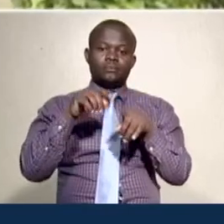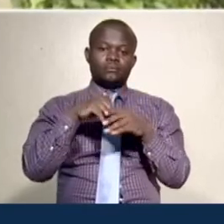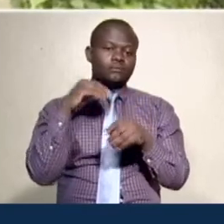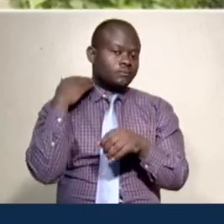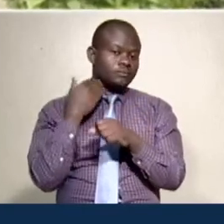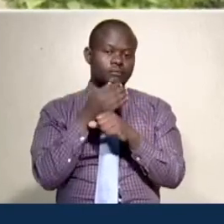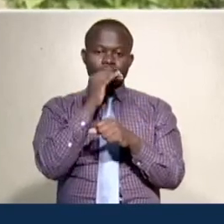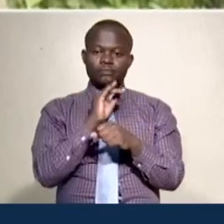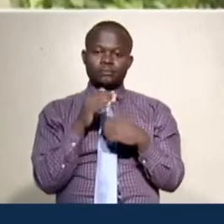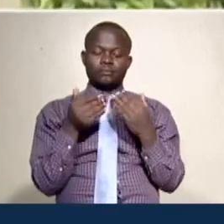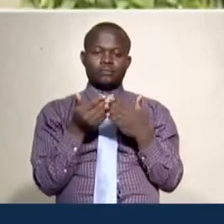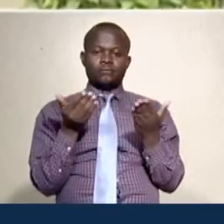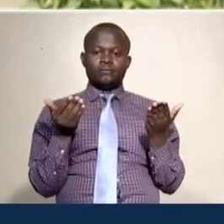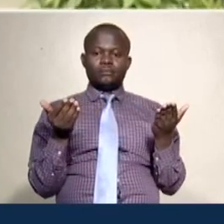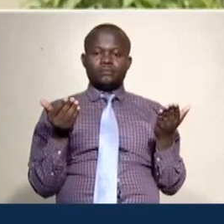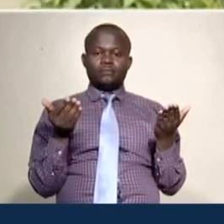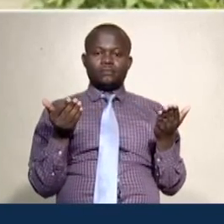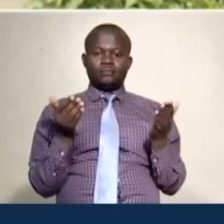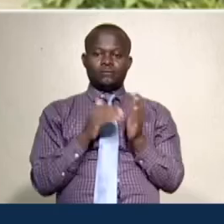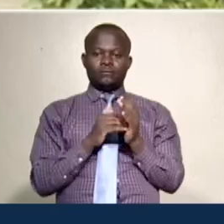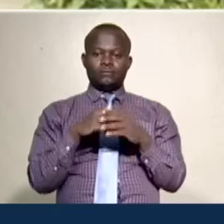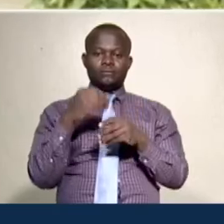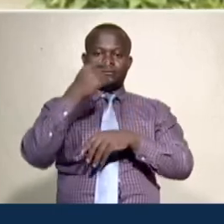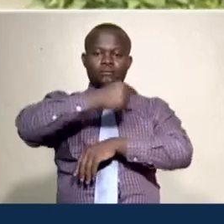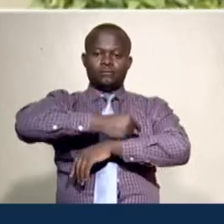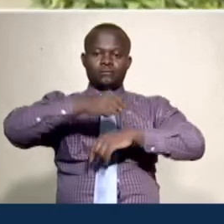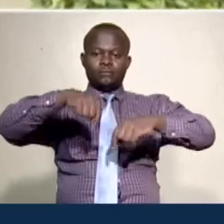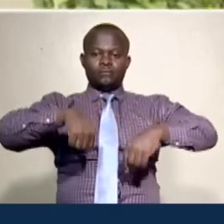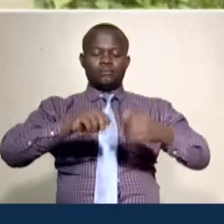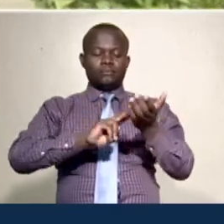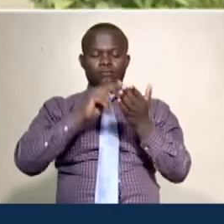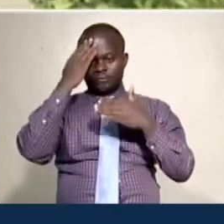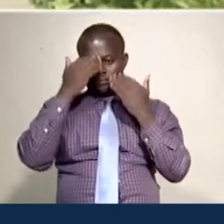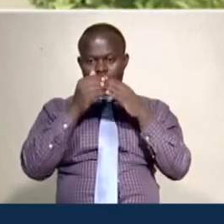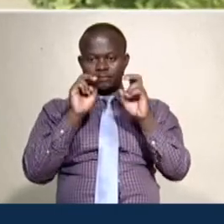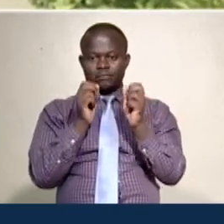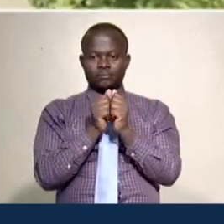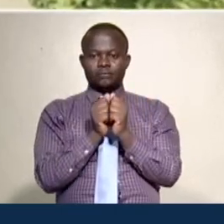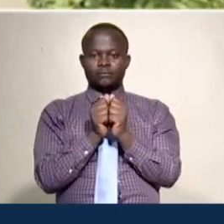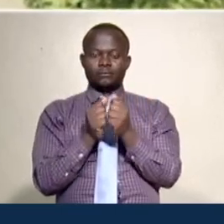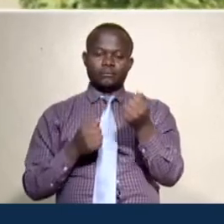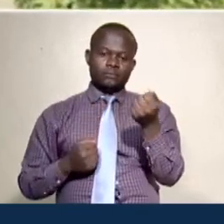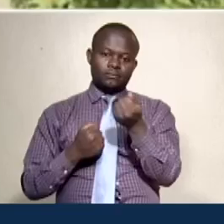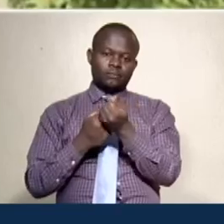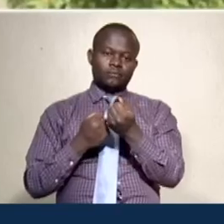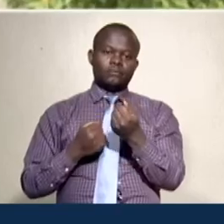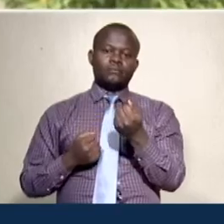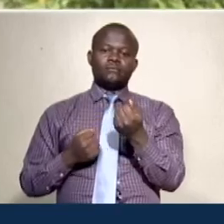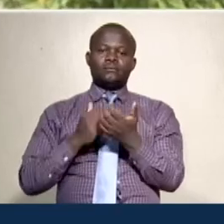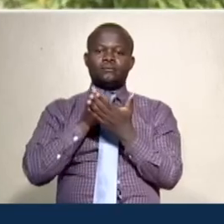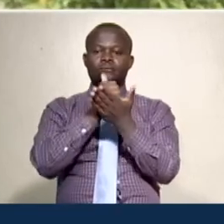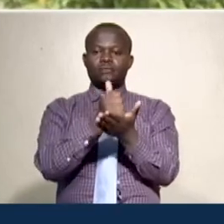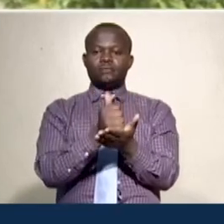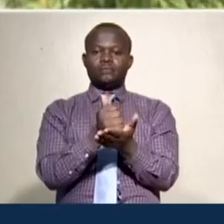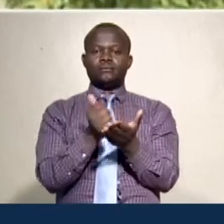Jenoside yakorewe Abatutsi kandi ni umunsi dukoresha kugira ngo dushyigikire dufate mu mugongo